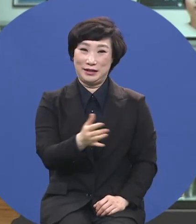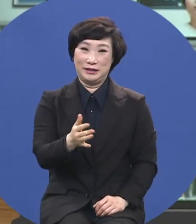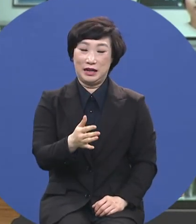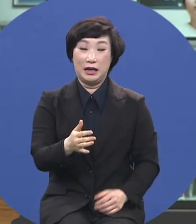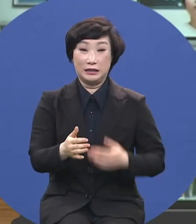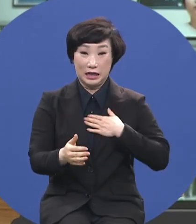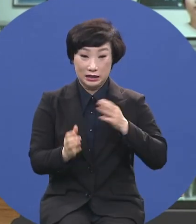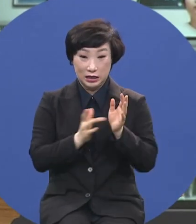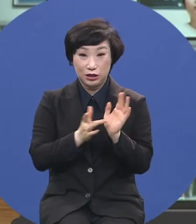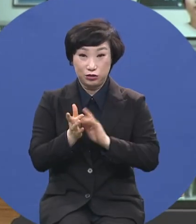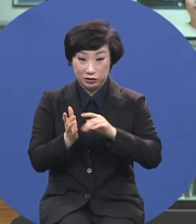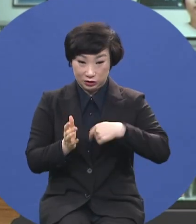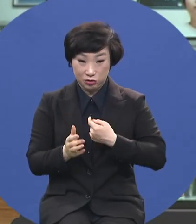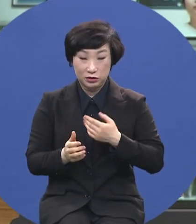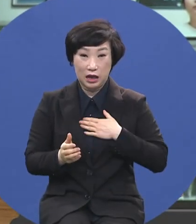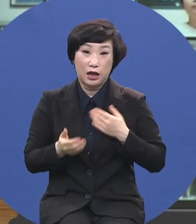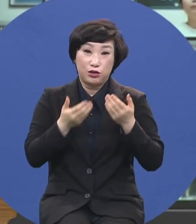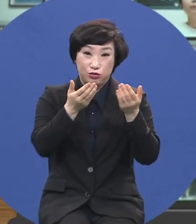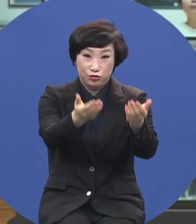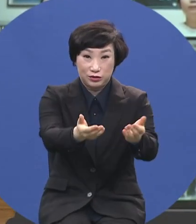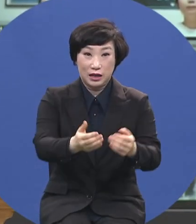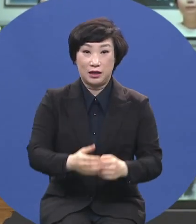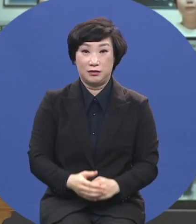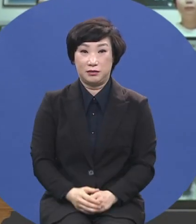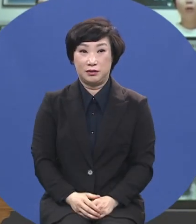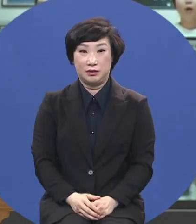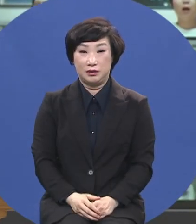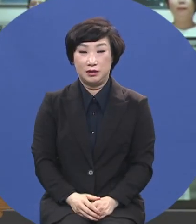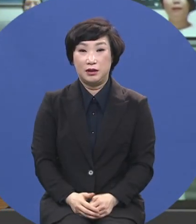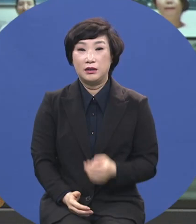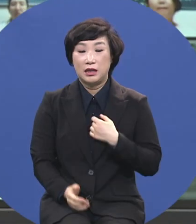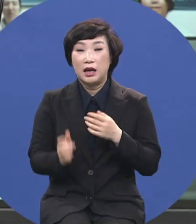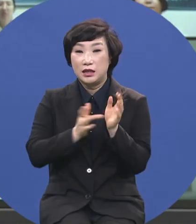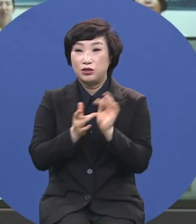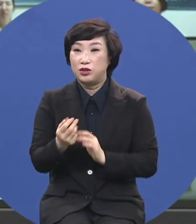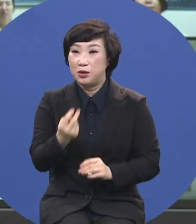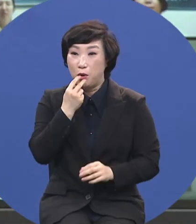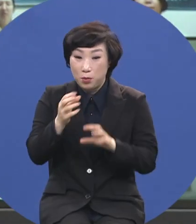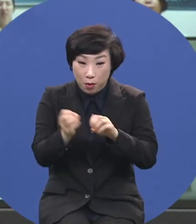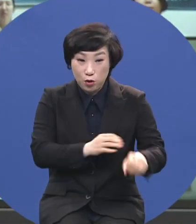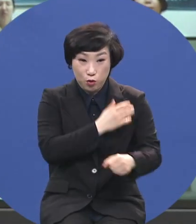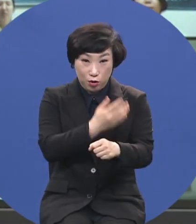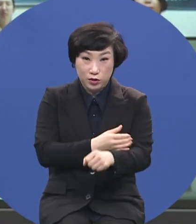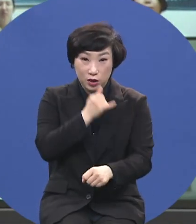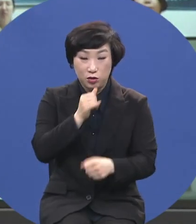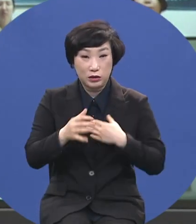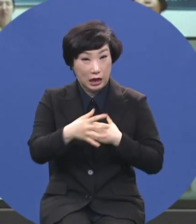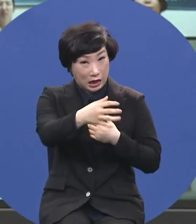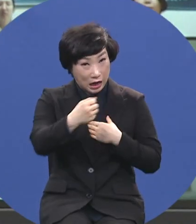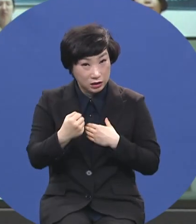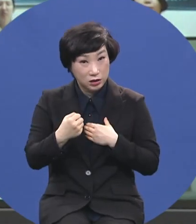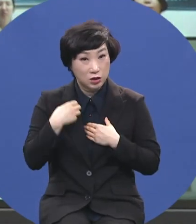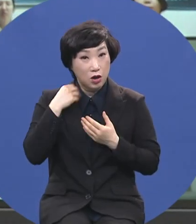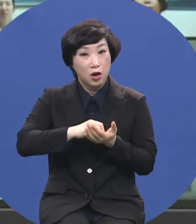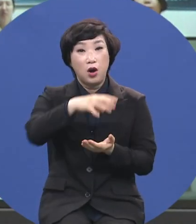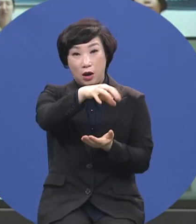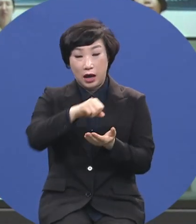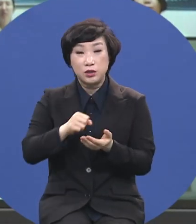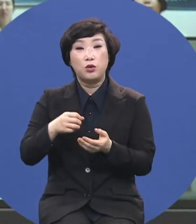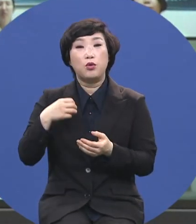내가 스스로 내주는 것이다. 나는 내 목숨을 버릴 권세도 있고 얻을 권세도